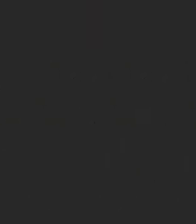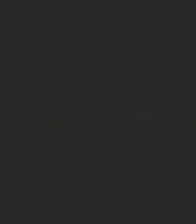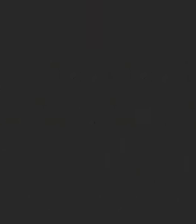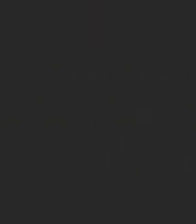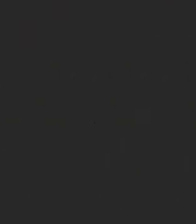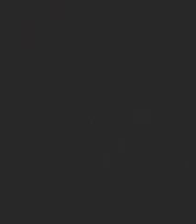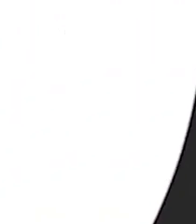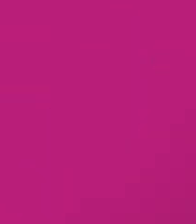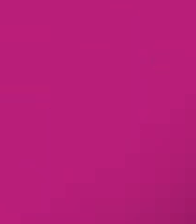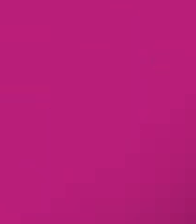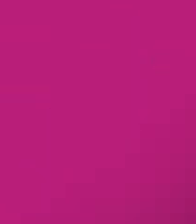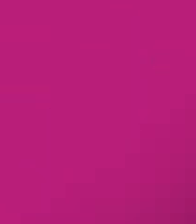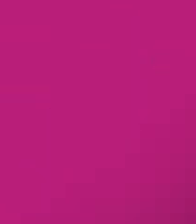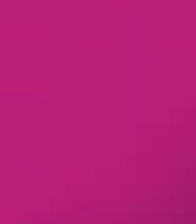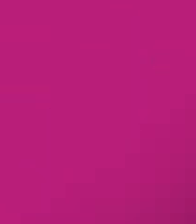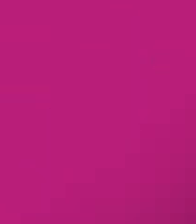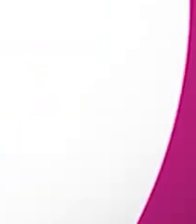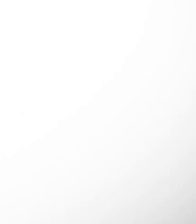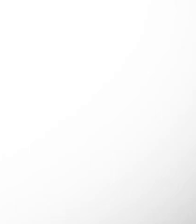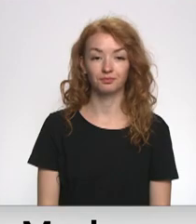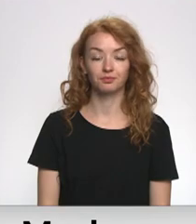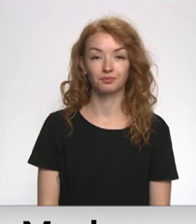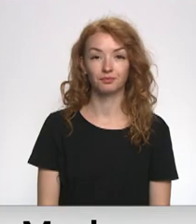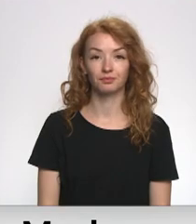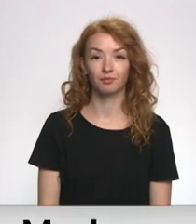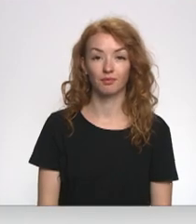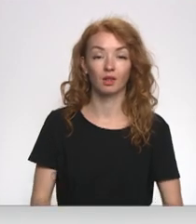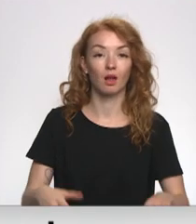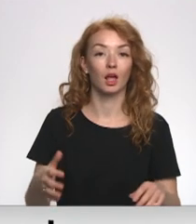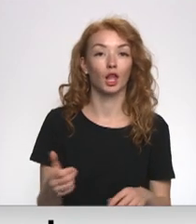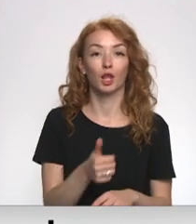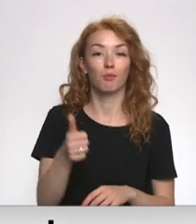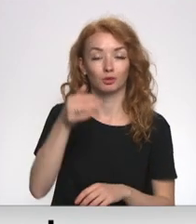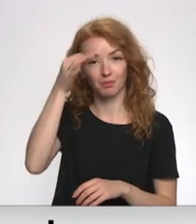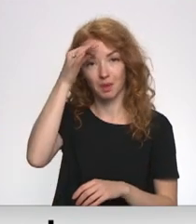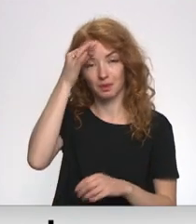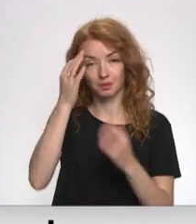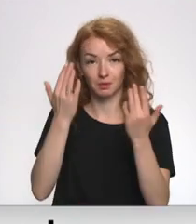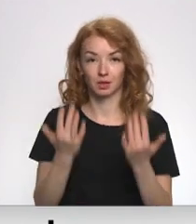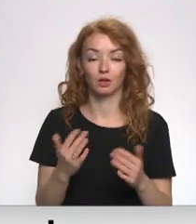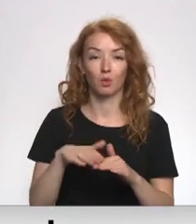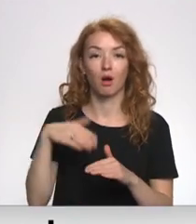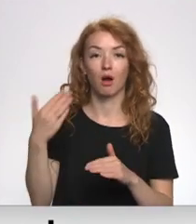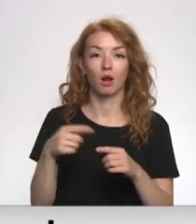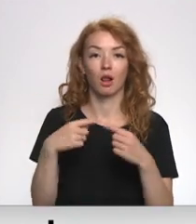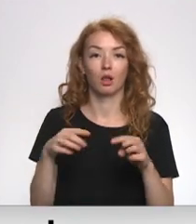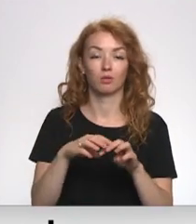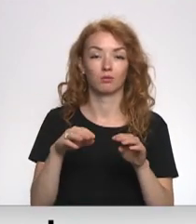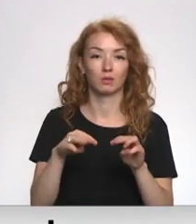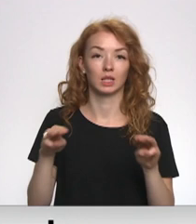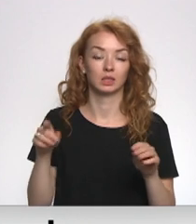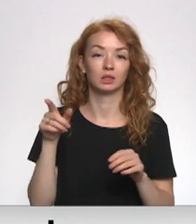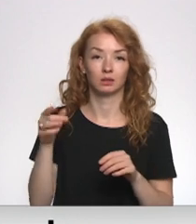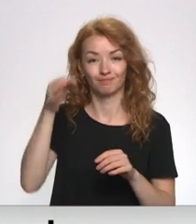Re, viss ēters ir te! Ar īpašu piemiņas pasākumu ārlietu ministrijā godināta bijušā Latvijas